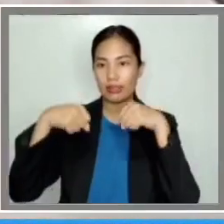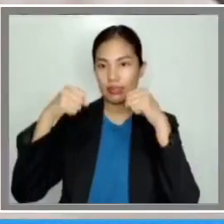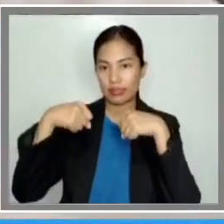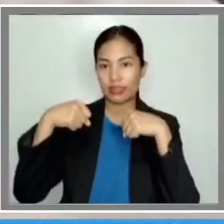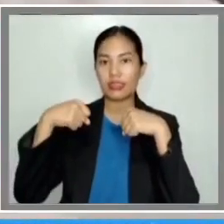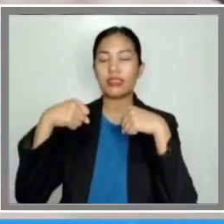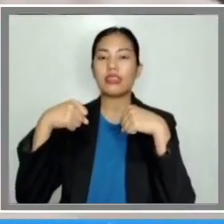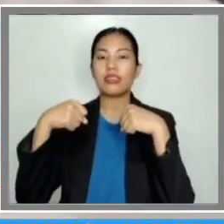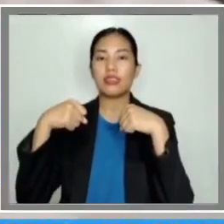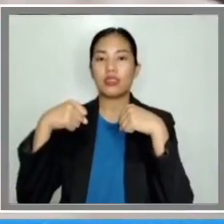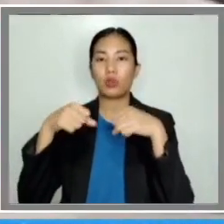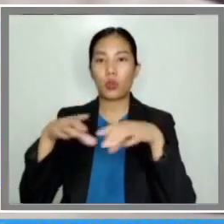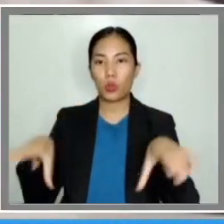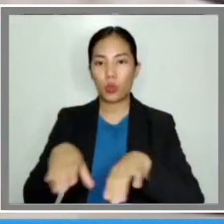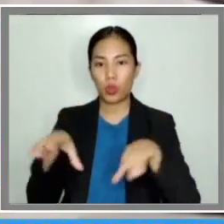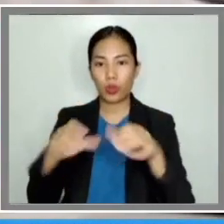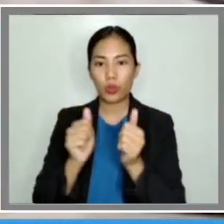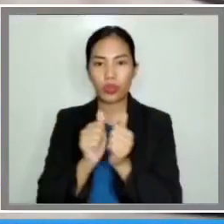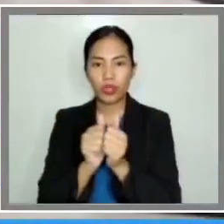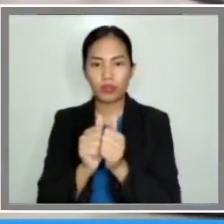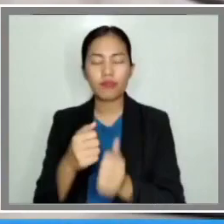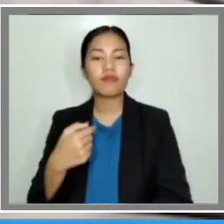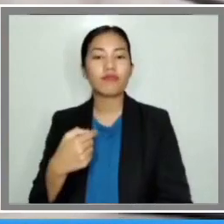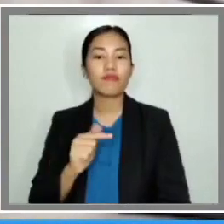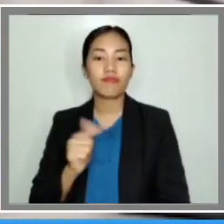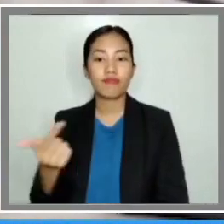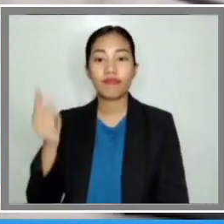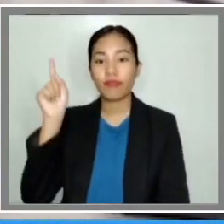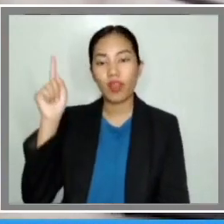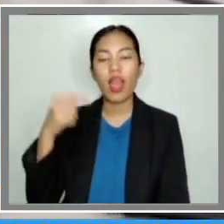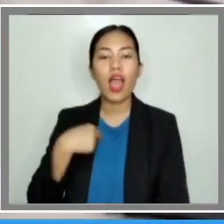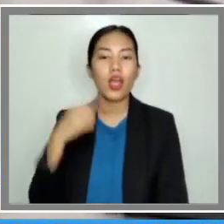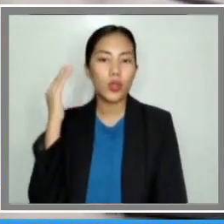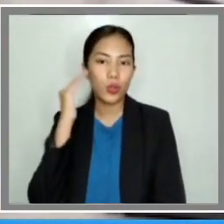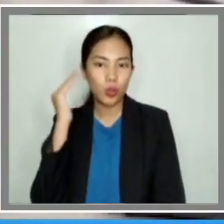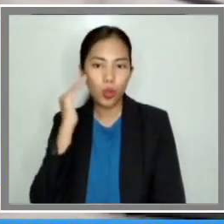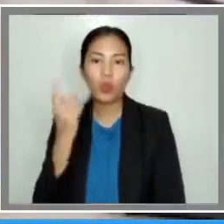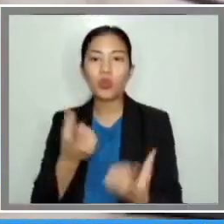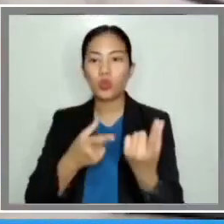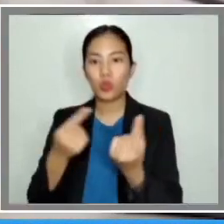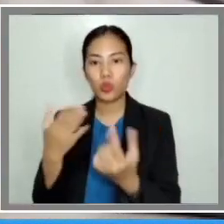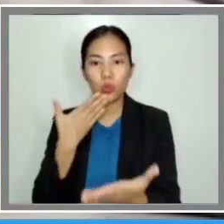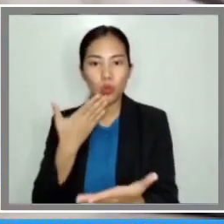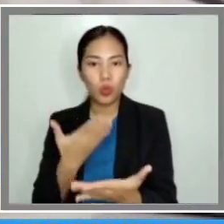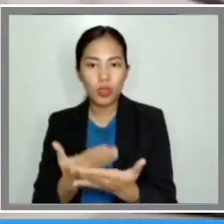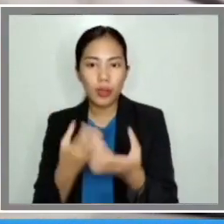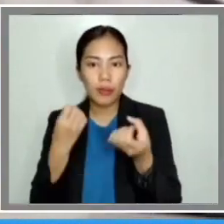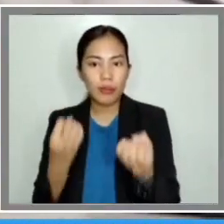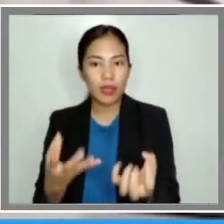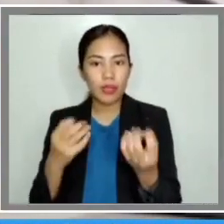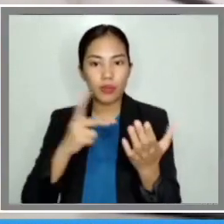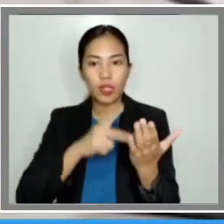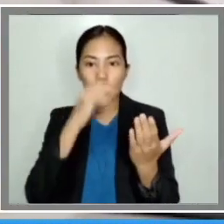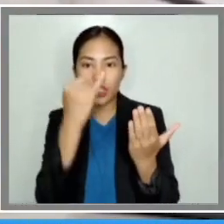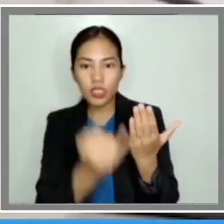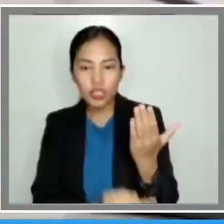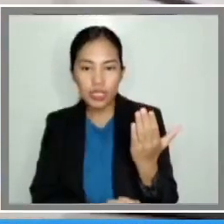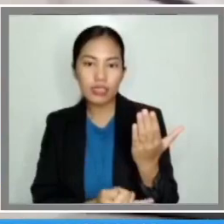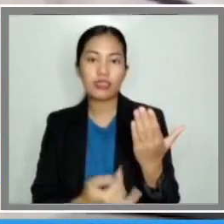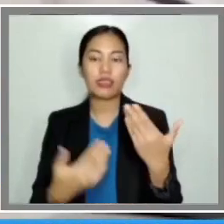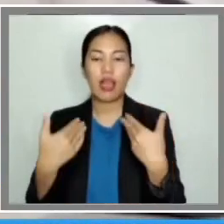Jimmy. I know that they did very well. There's so many projects that they have implemented. Very good